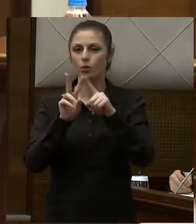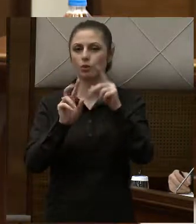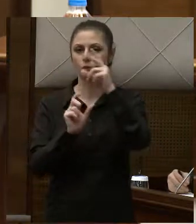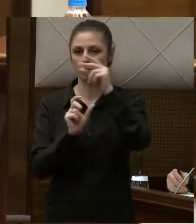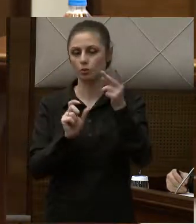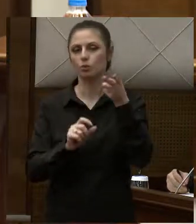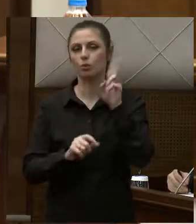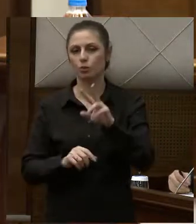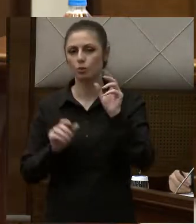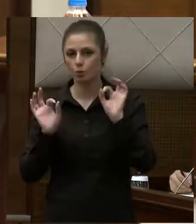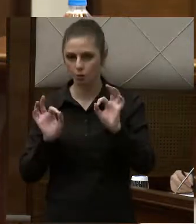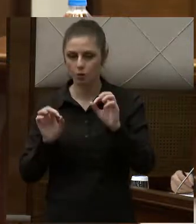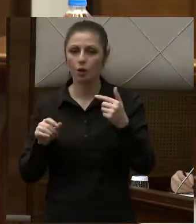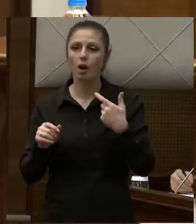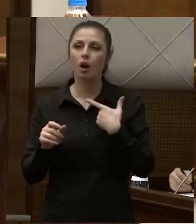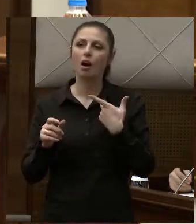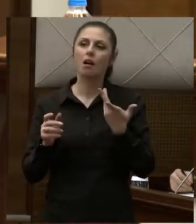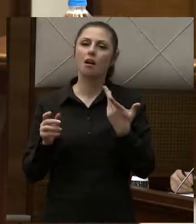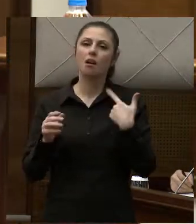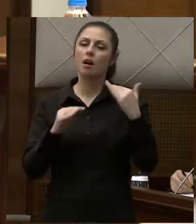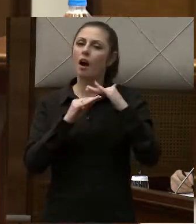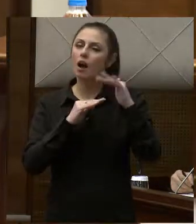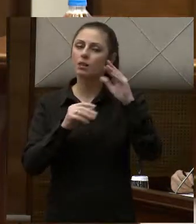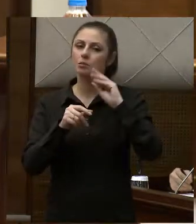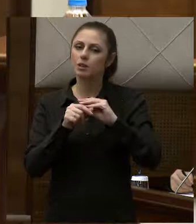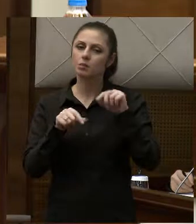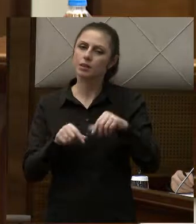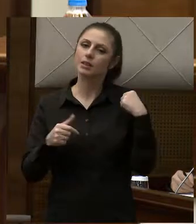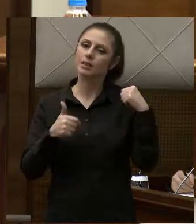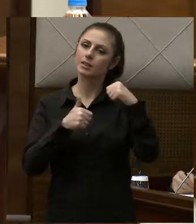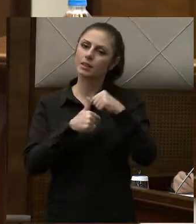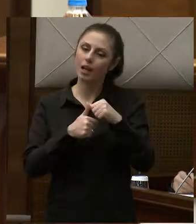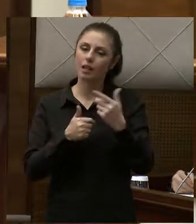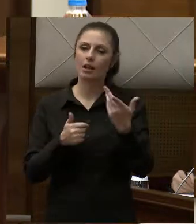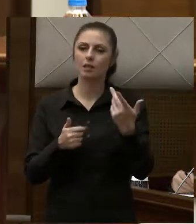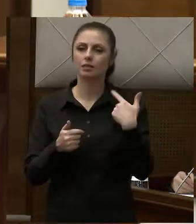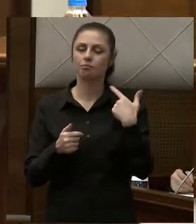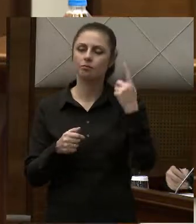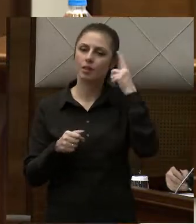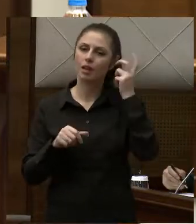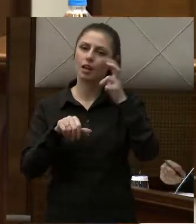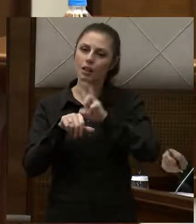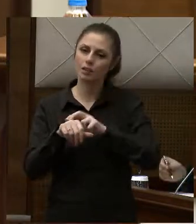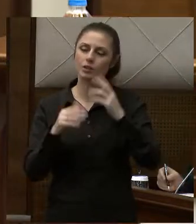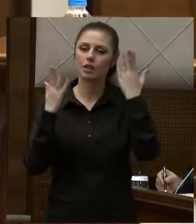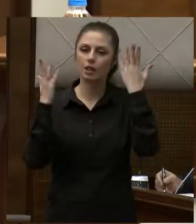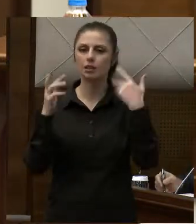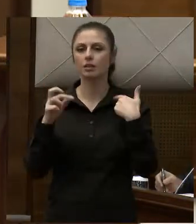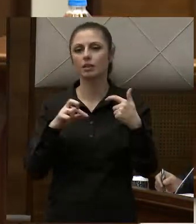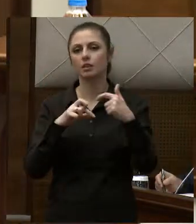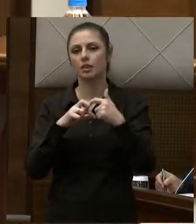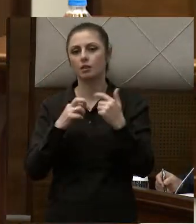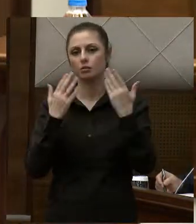Grubumuz adına, halkımız adına bir kez daha kendisini minnetle, şükranla anarken anısı